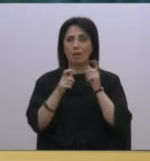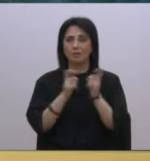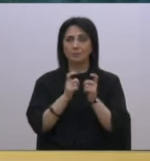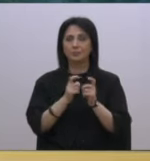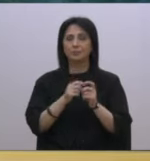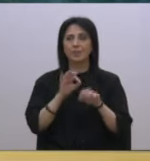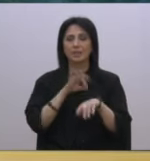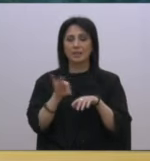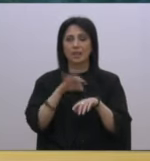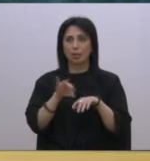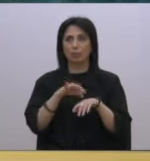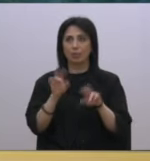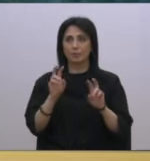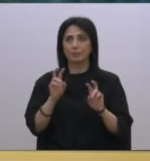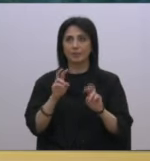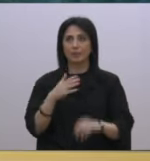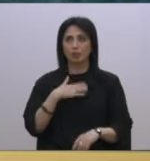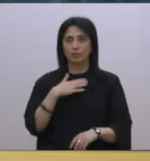цала доба.